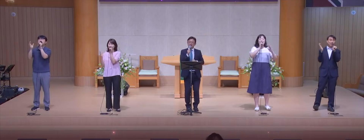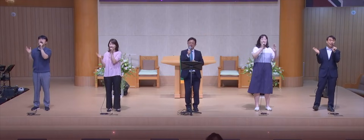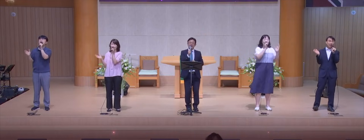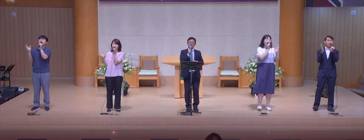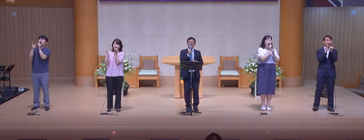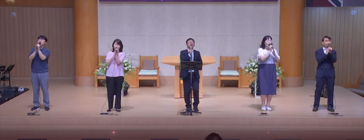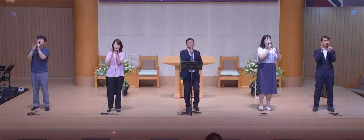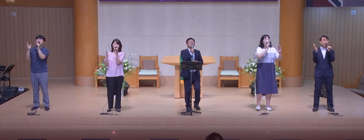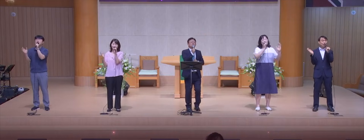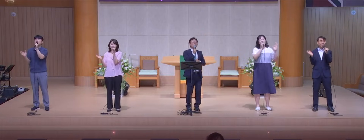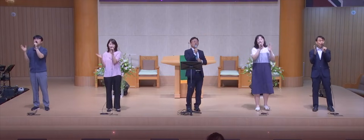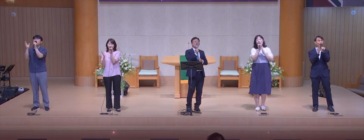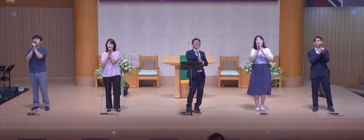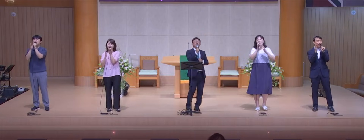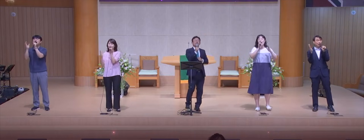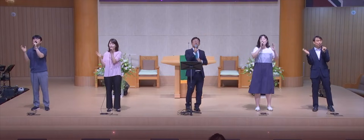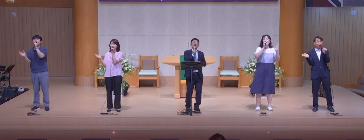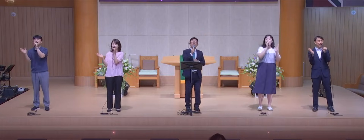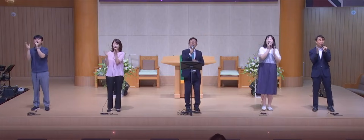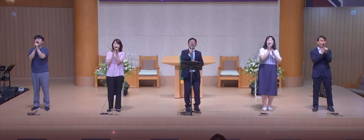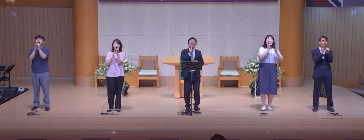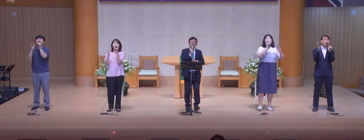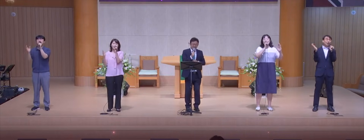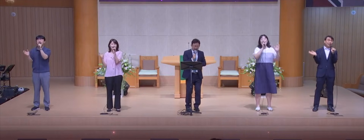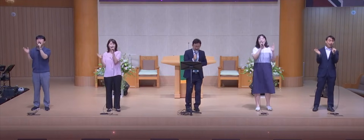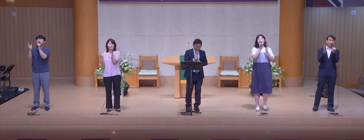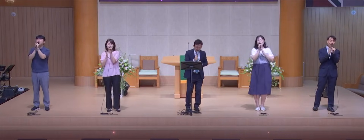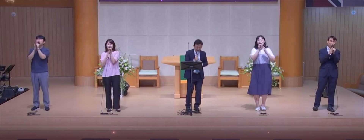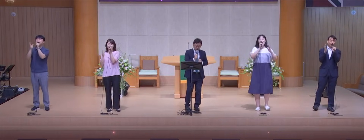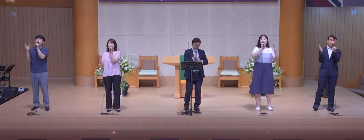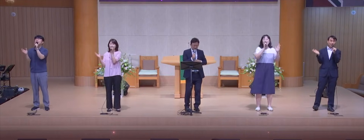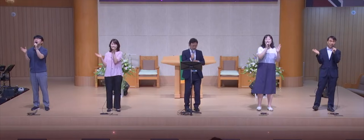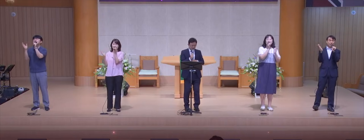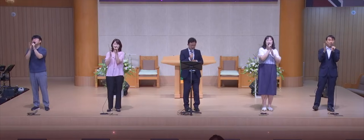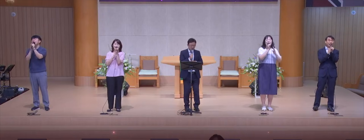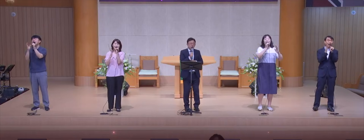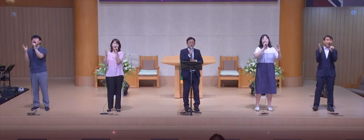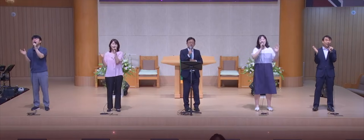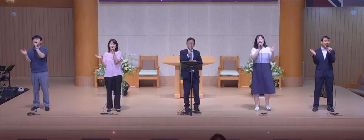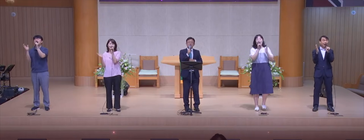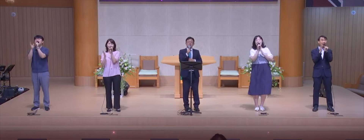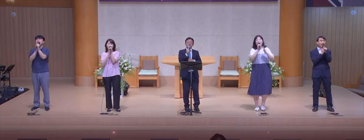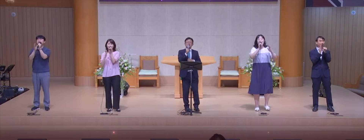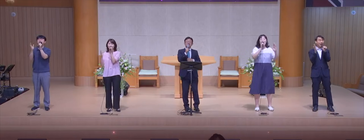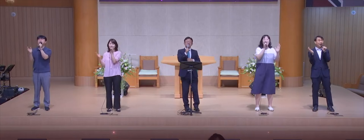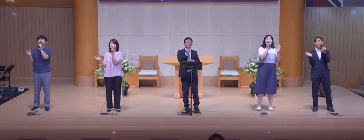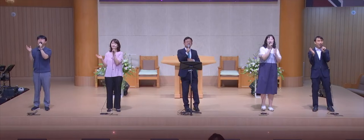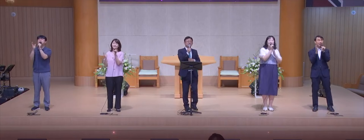그 사랑 정말 놀랍네. 나를 위해 우리 2절